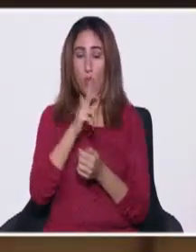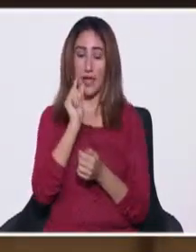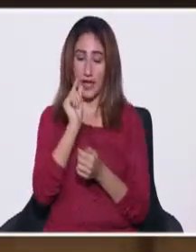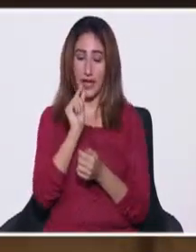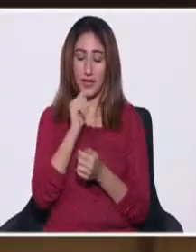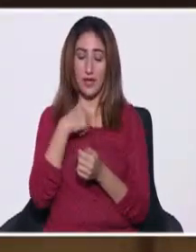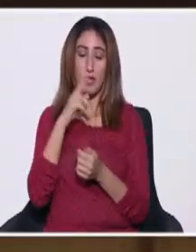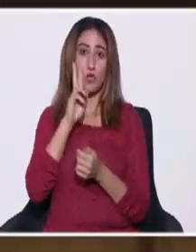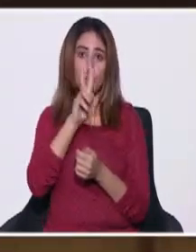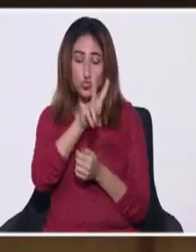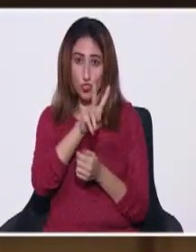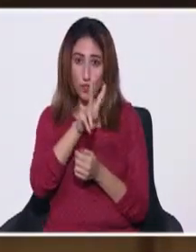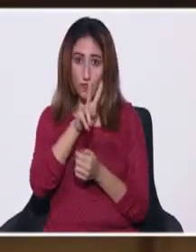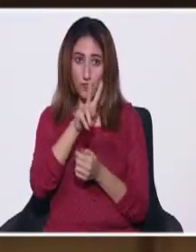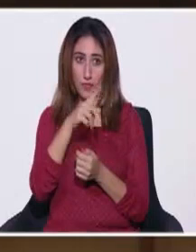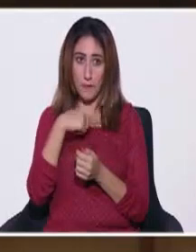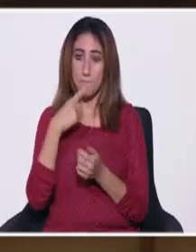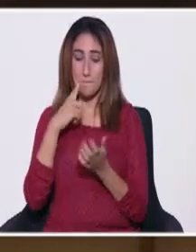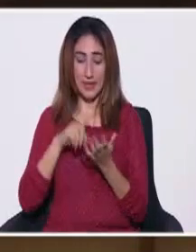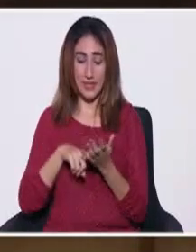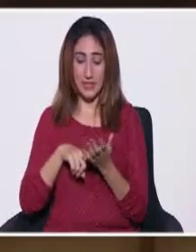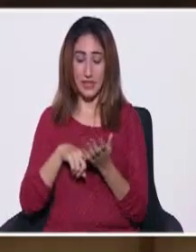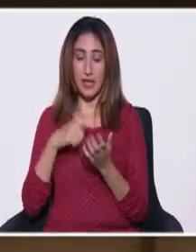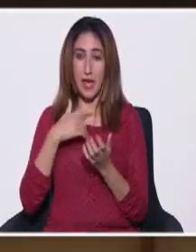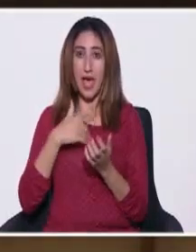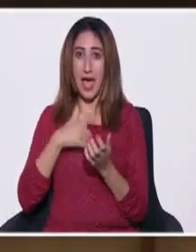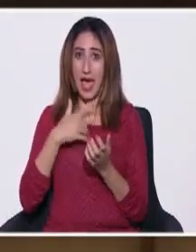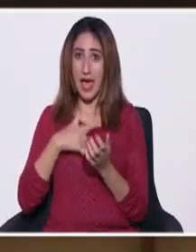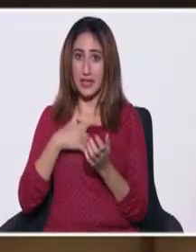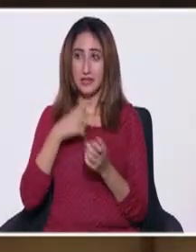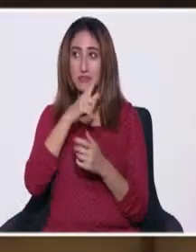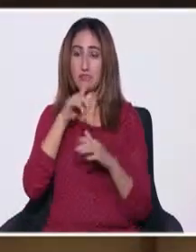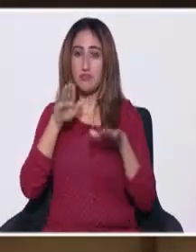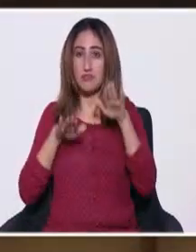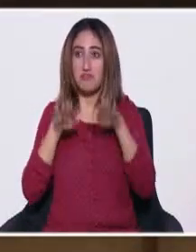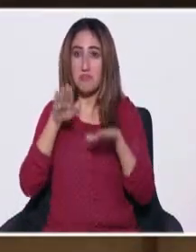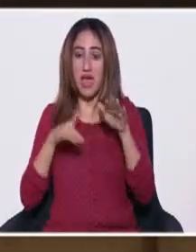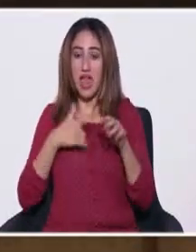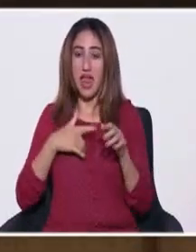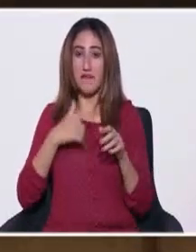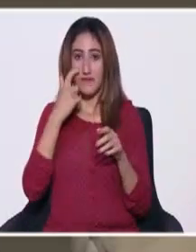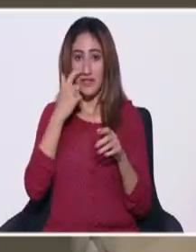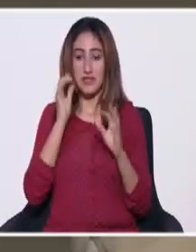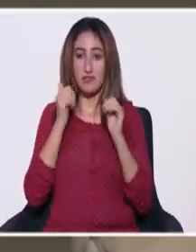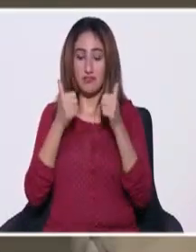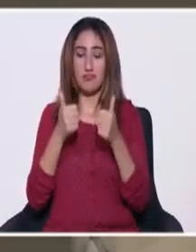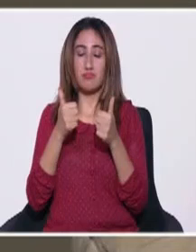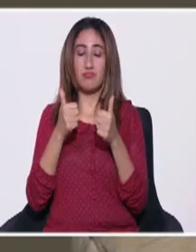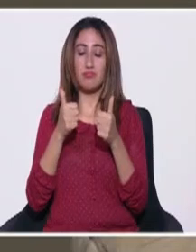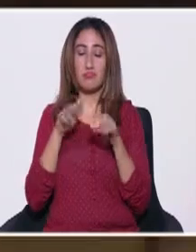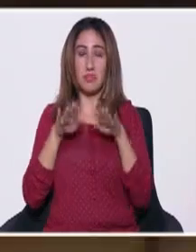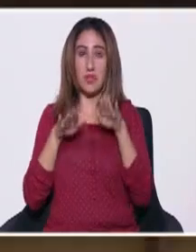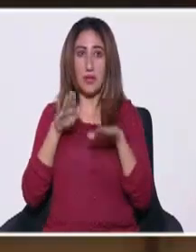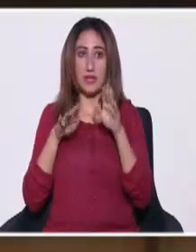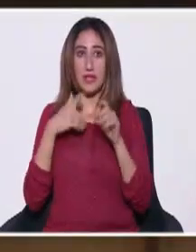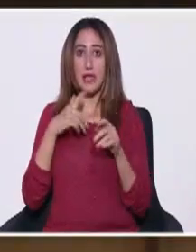كل ما اشوفك بجد بحس قد ايه انت عندك توازن نفسي رائع، ودايما يبقى